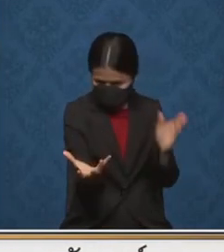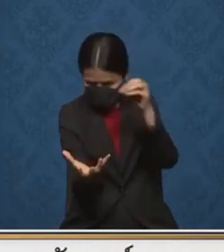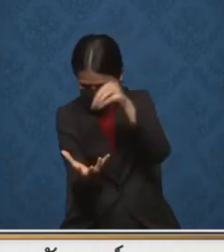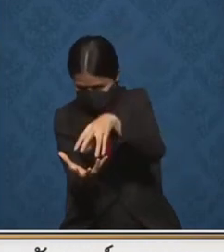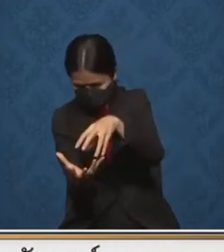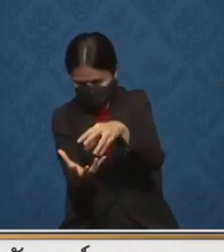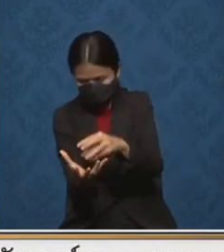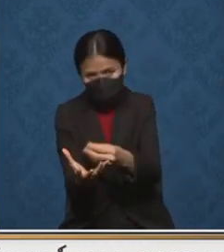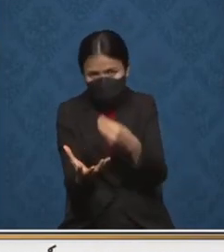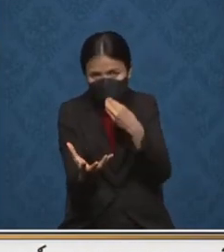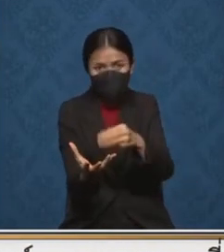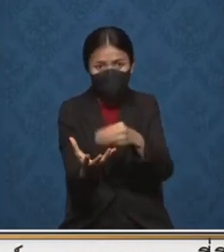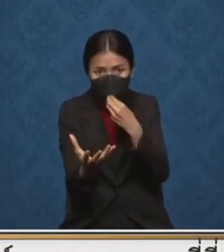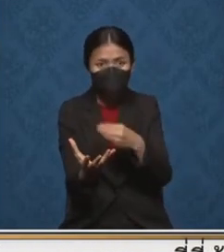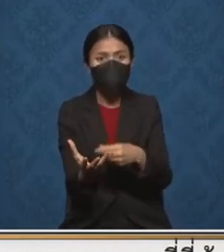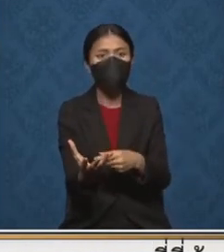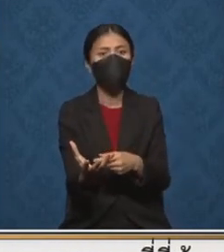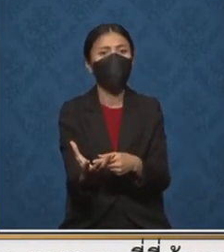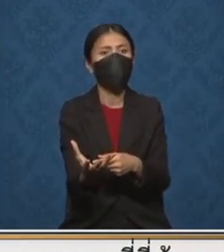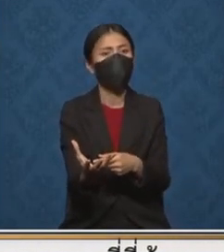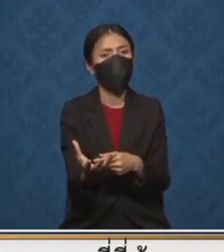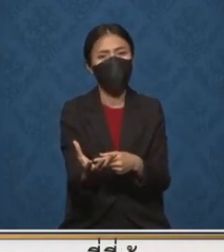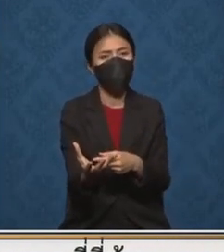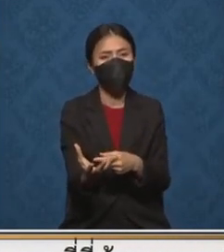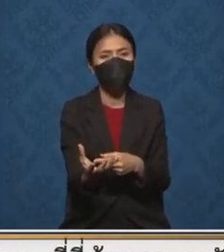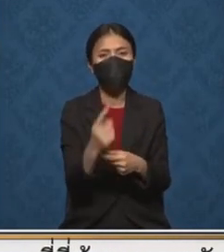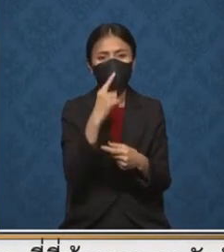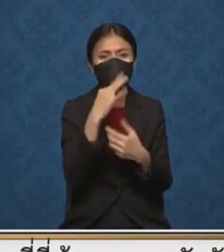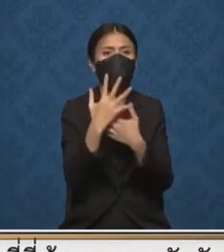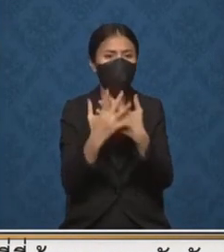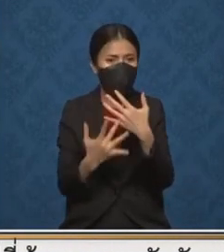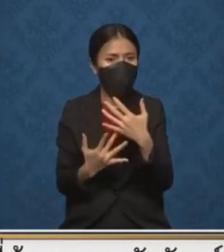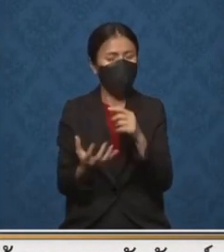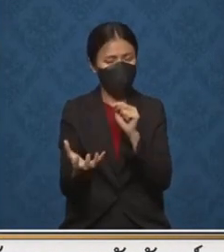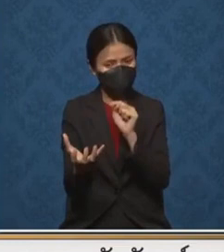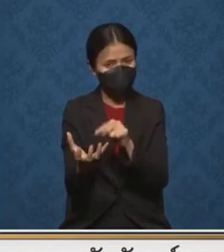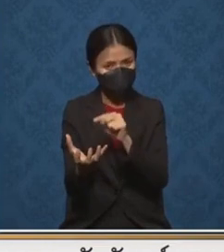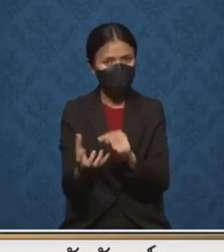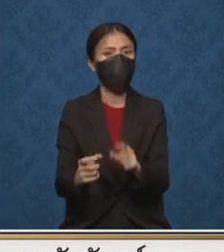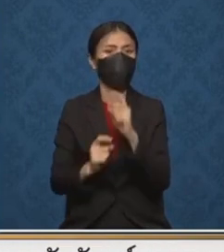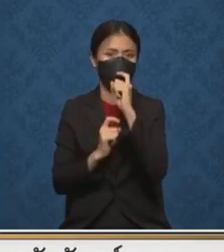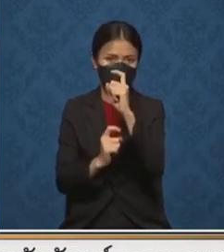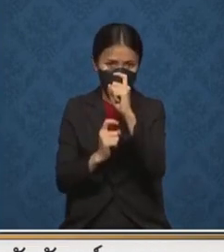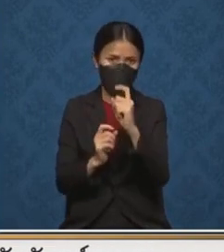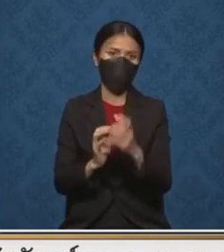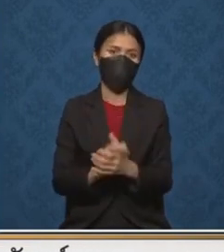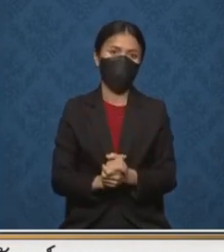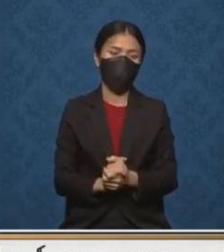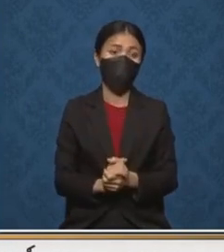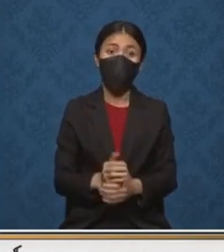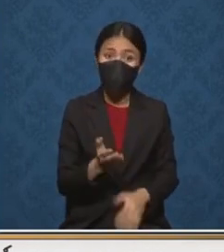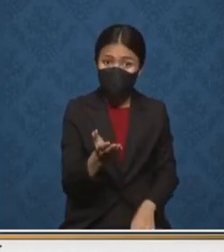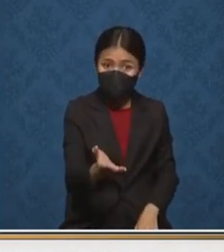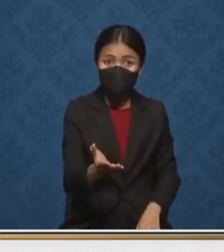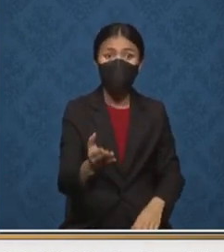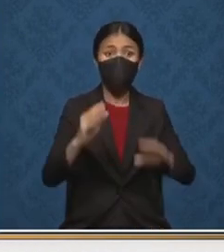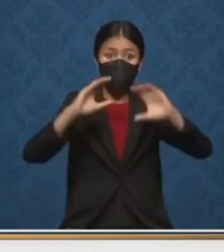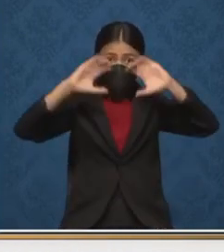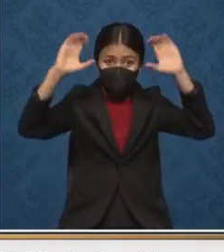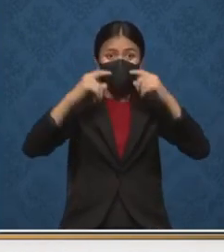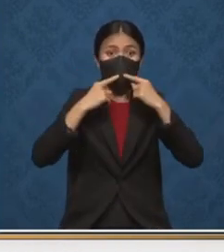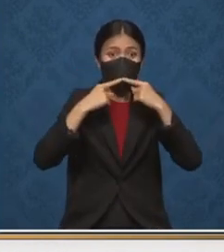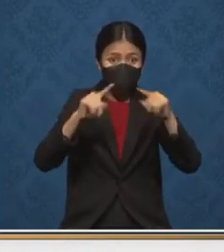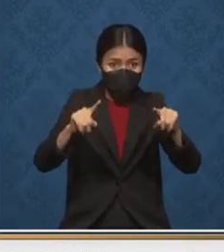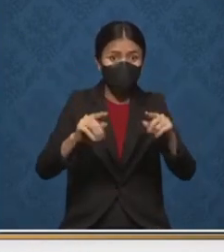ดังนั้นอยากให้ทันรัฐบาลช่วยตอบให้ประชาชน